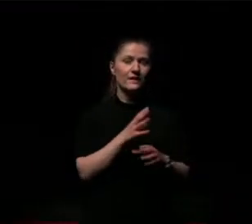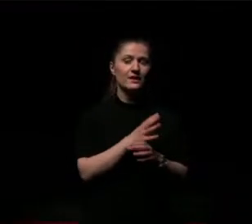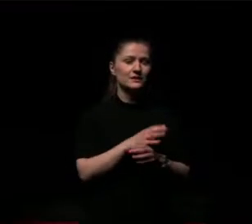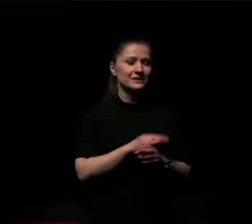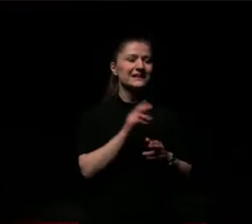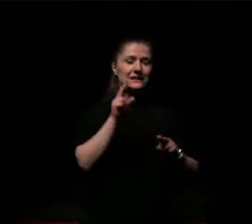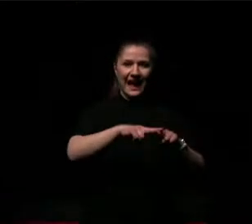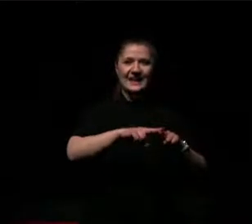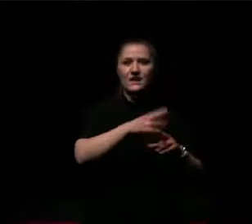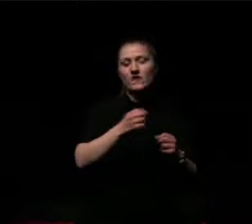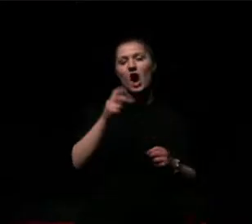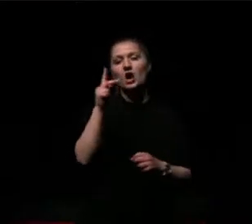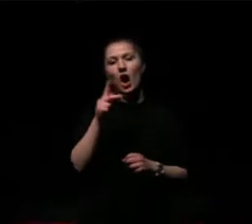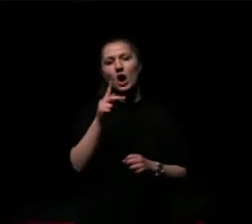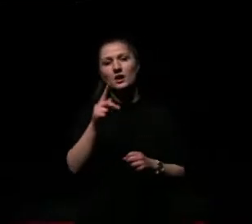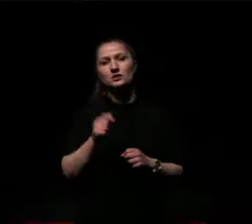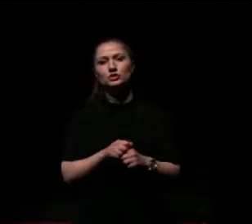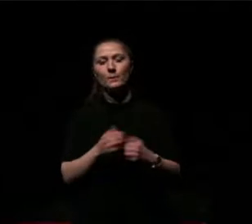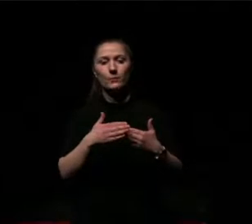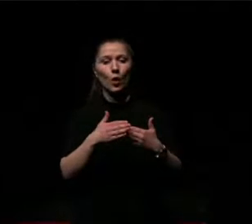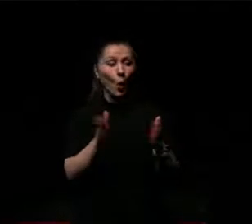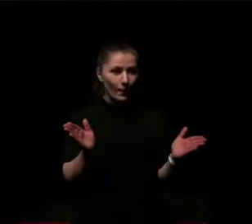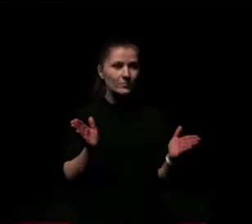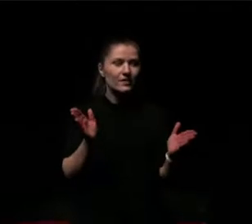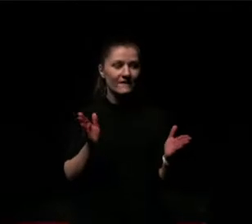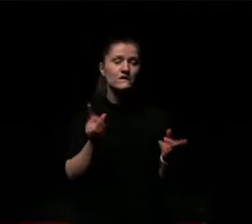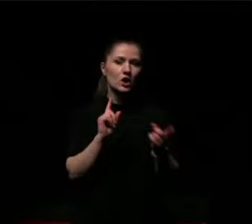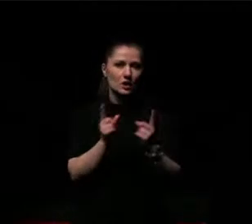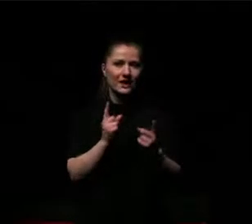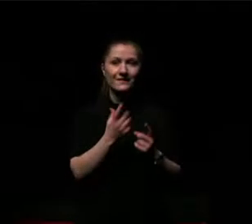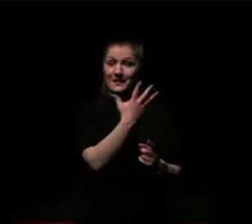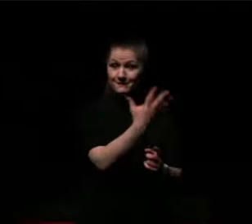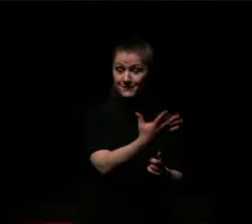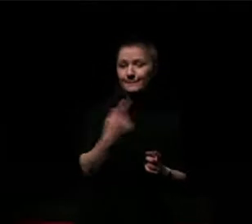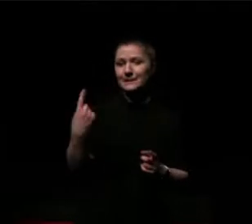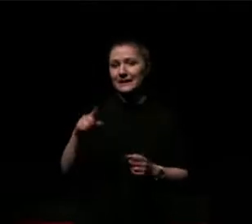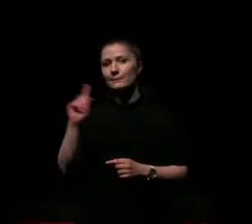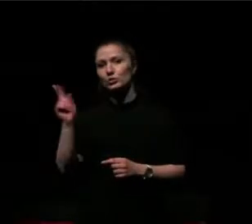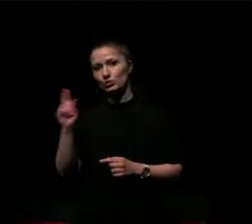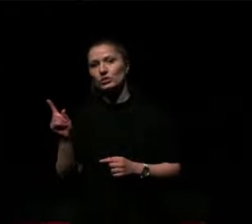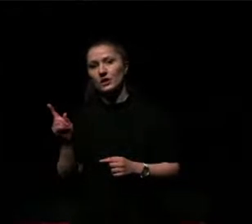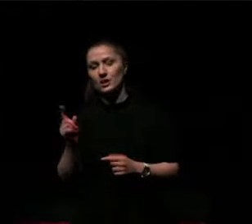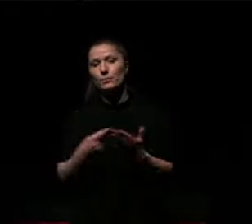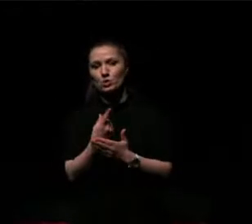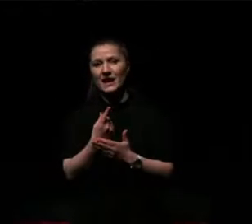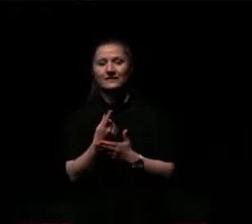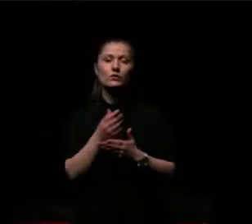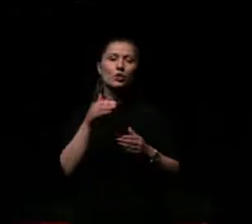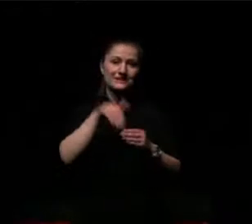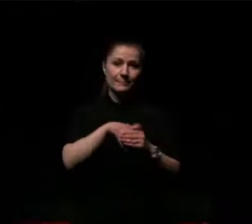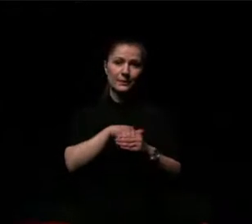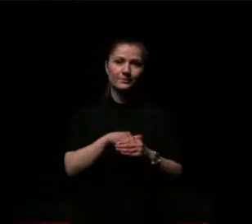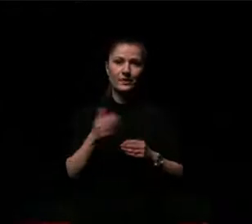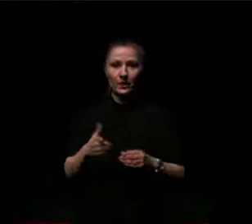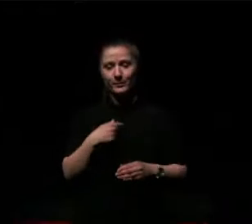åpne valget, da kommer det til å være for eksempel 5 eller 10 minutter til du har til å stemme på. Takk for meg.